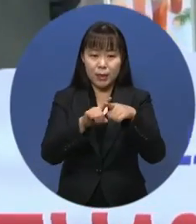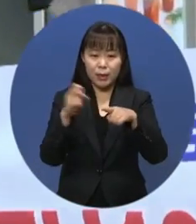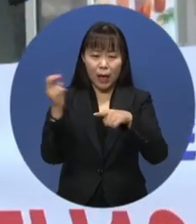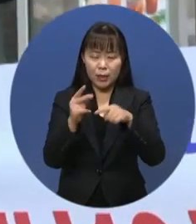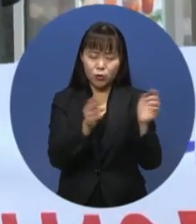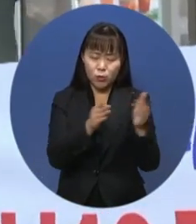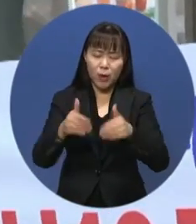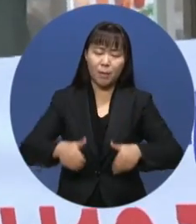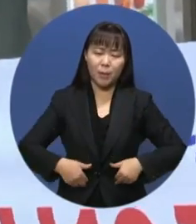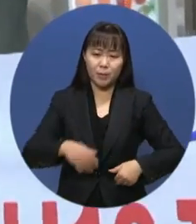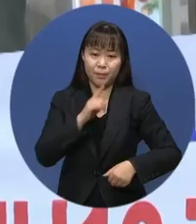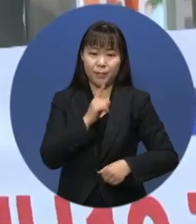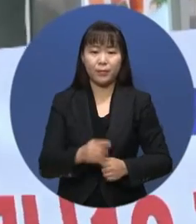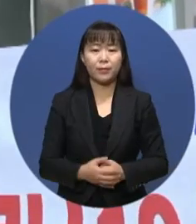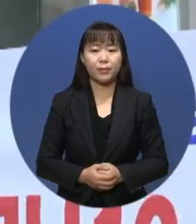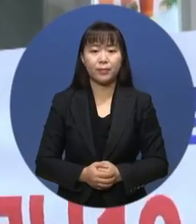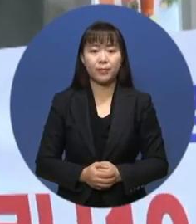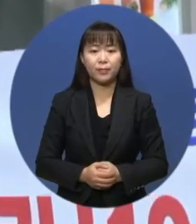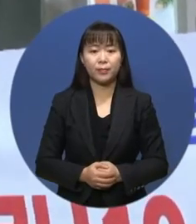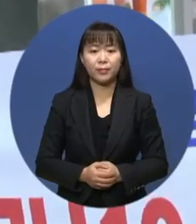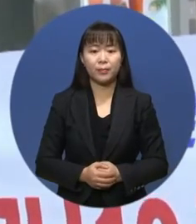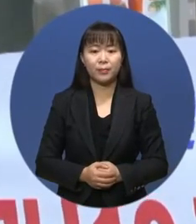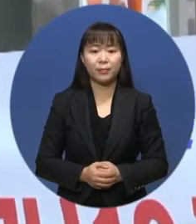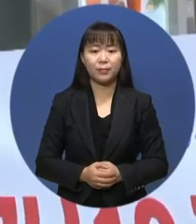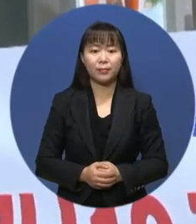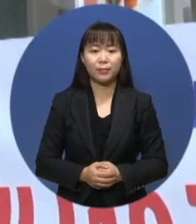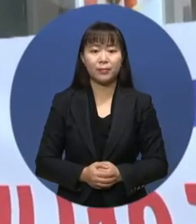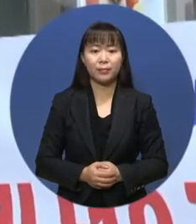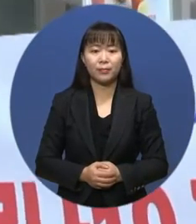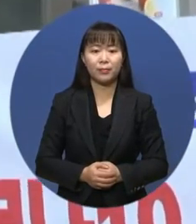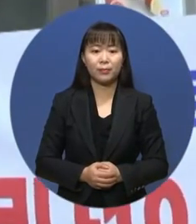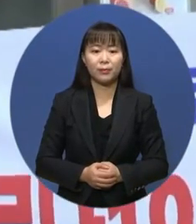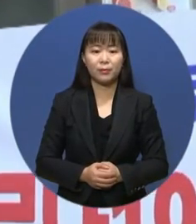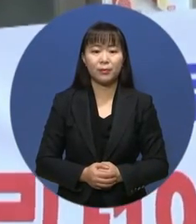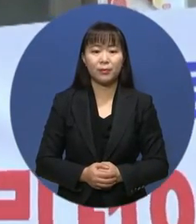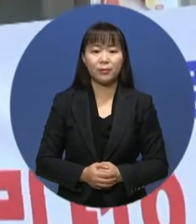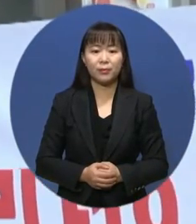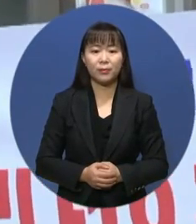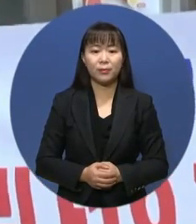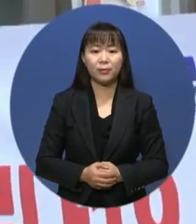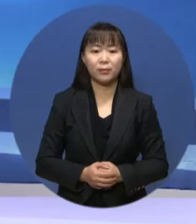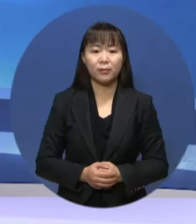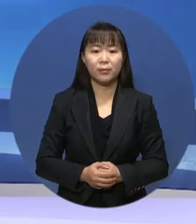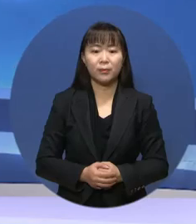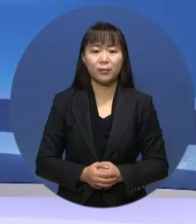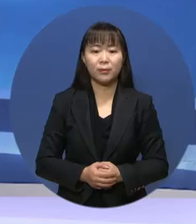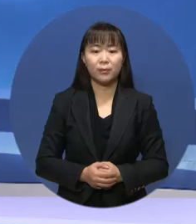재구축해야 한다고 주장했습니다. 복지TV 뉴스 서정령입니다.